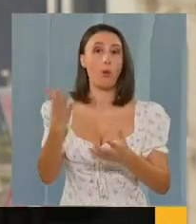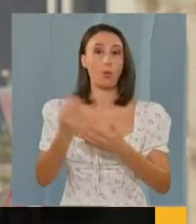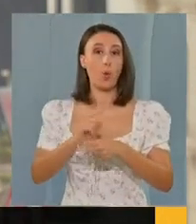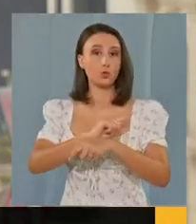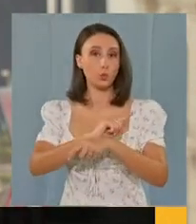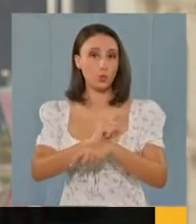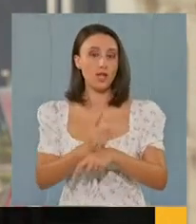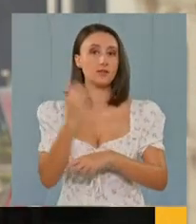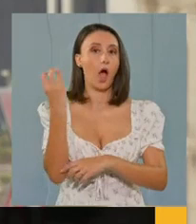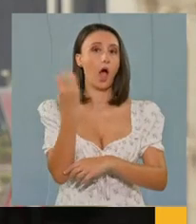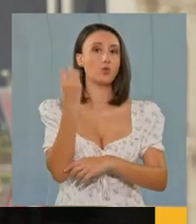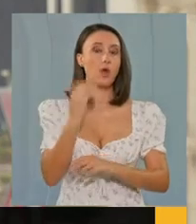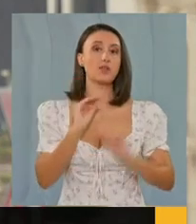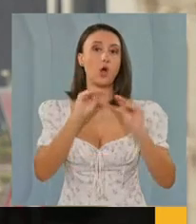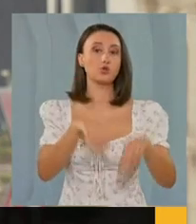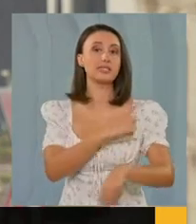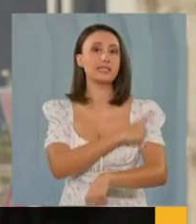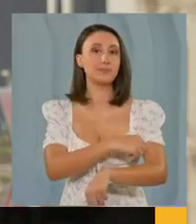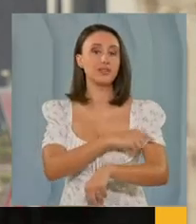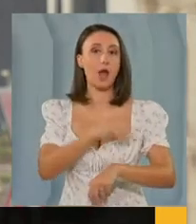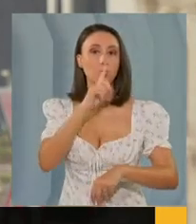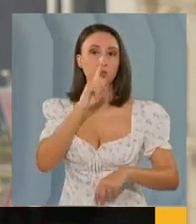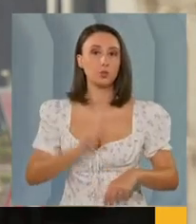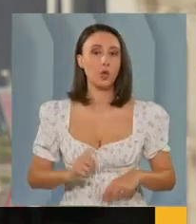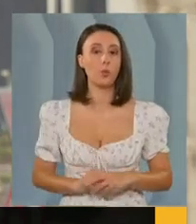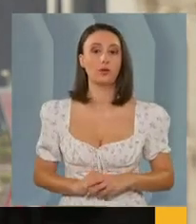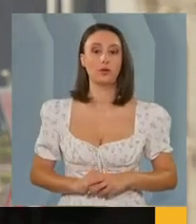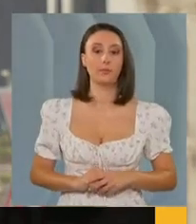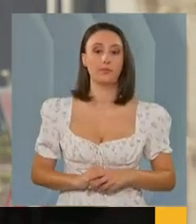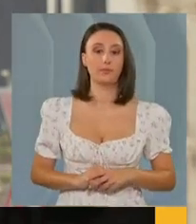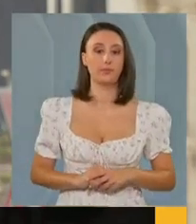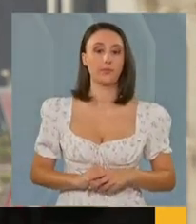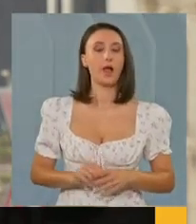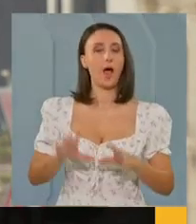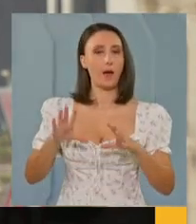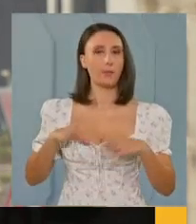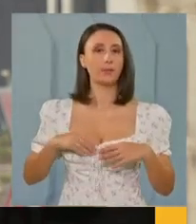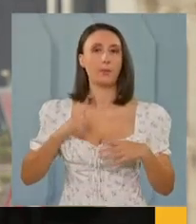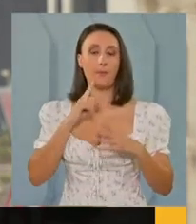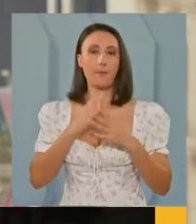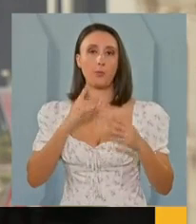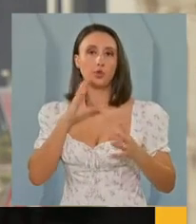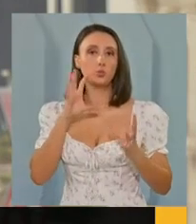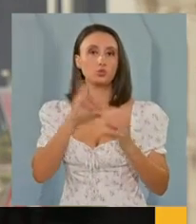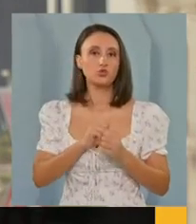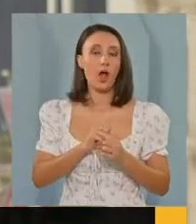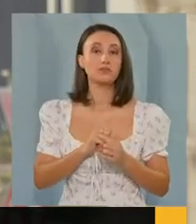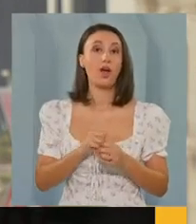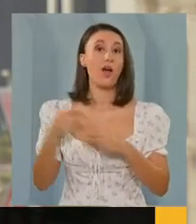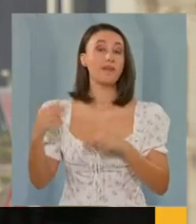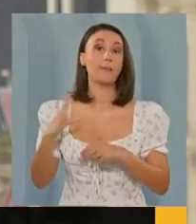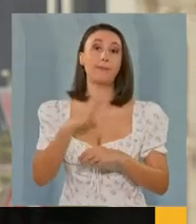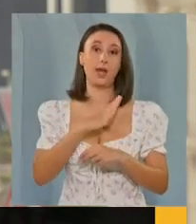Ambulanță și transportat la unitatea de primiri urgențe din Buzău Mickey Mouse aici sa ales cu multiple plăgi însă se află acum în afara oricărui pericol